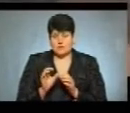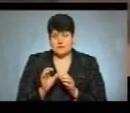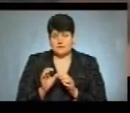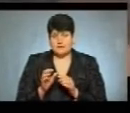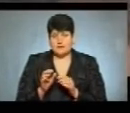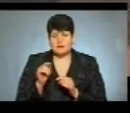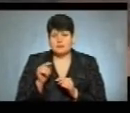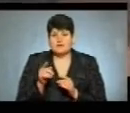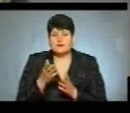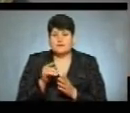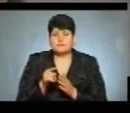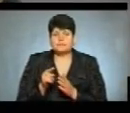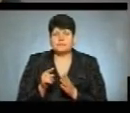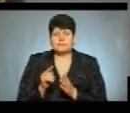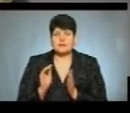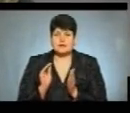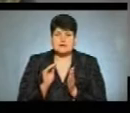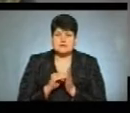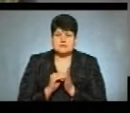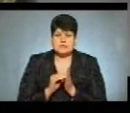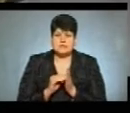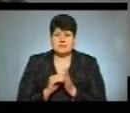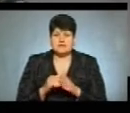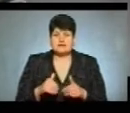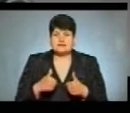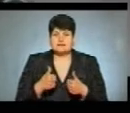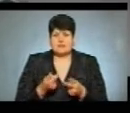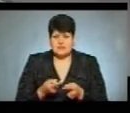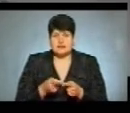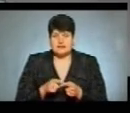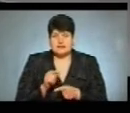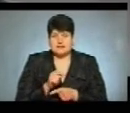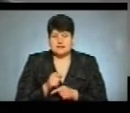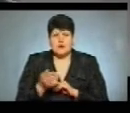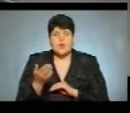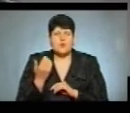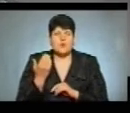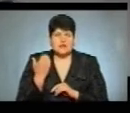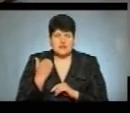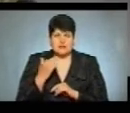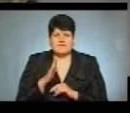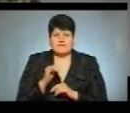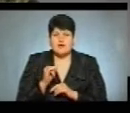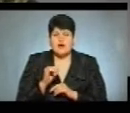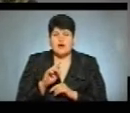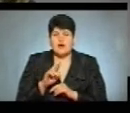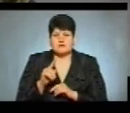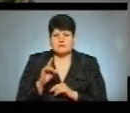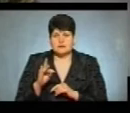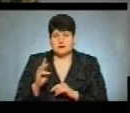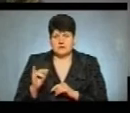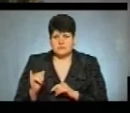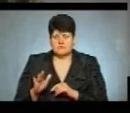в яку запаяно звернення ось цих колишніх в'язнів таборів